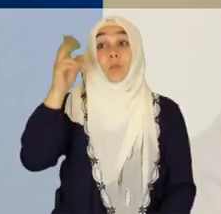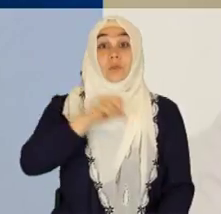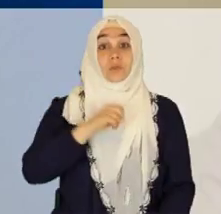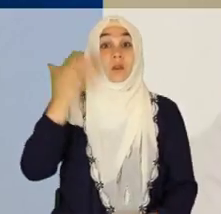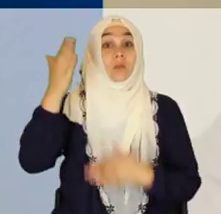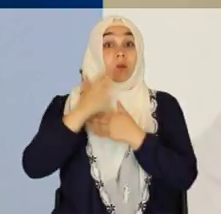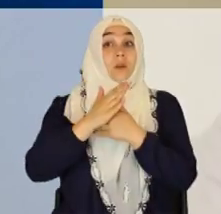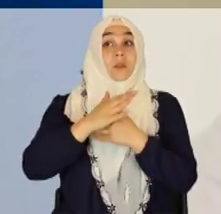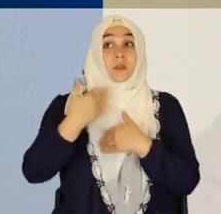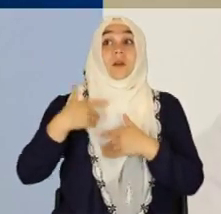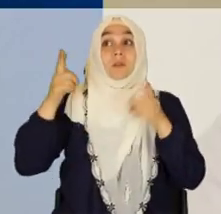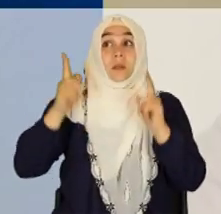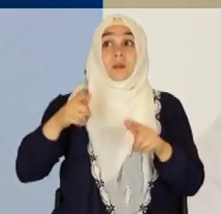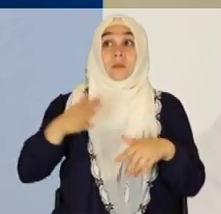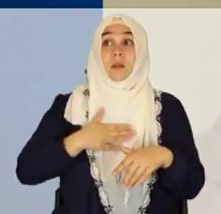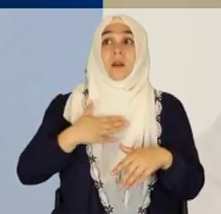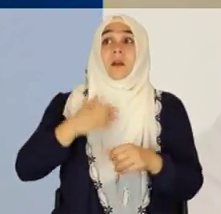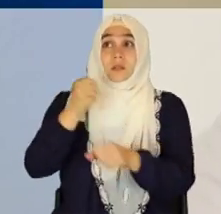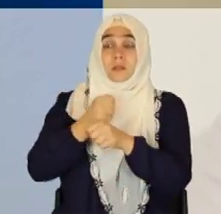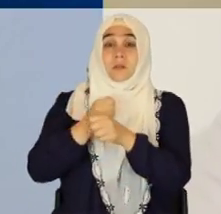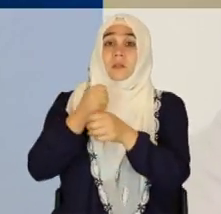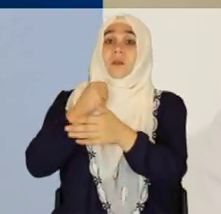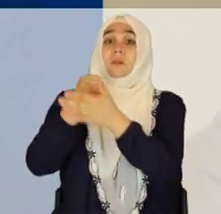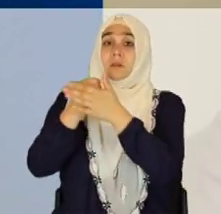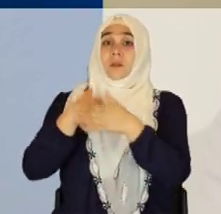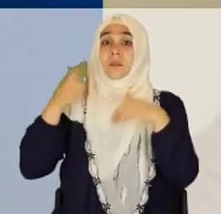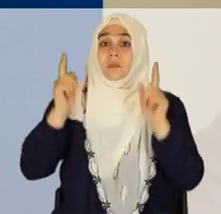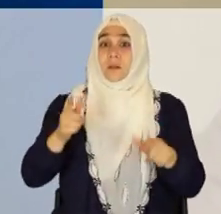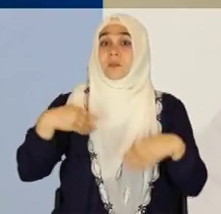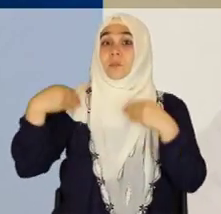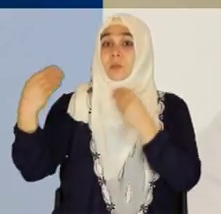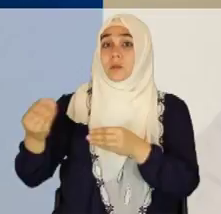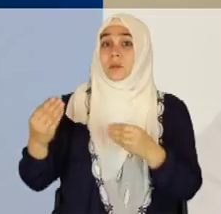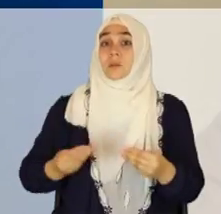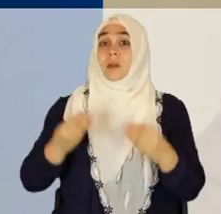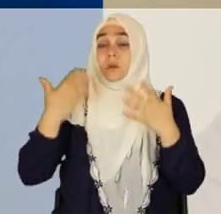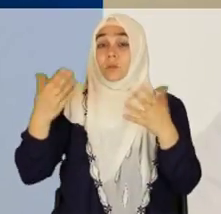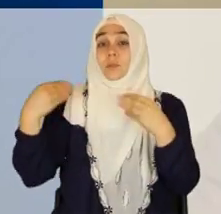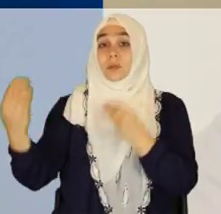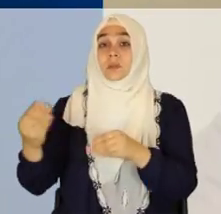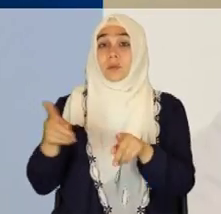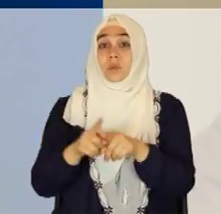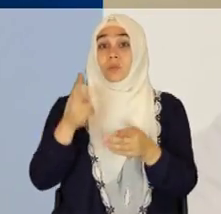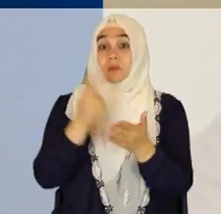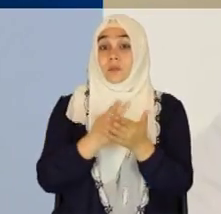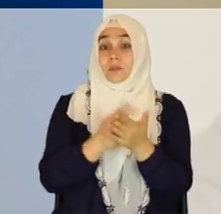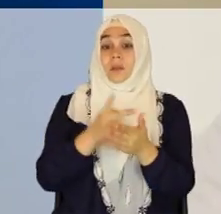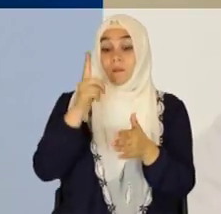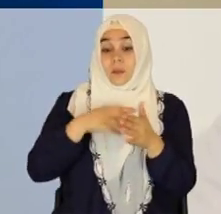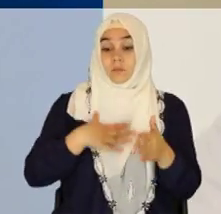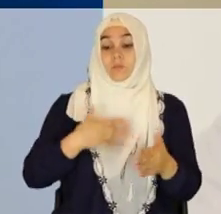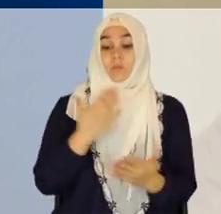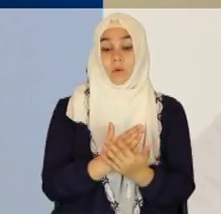etkenini kılaman diken davası buladı. Zakat birse, ana şu amel imanını tasdiklagan